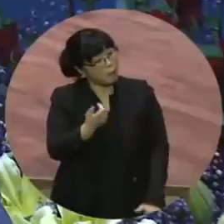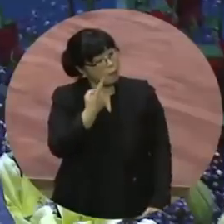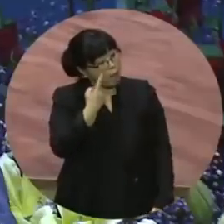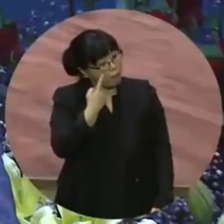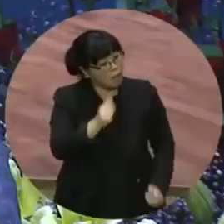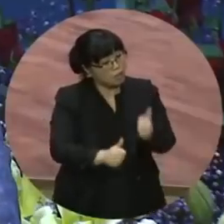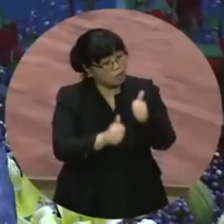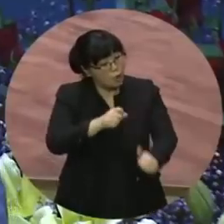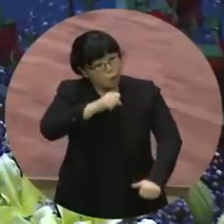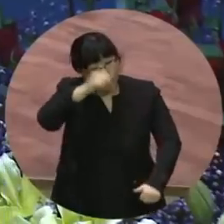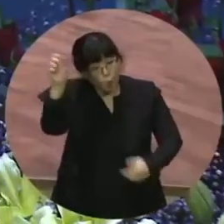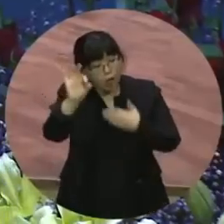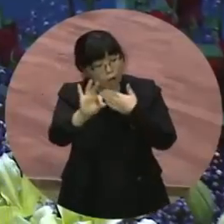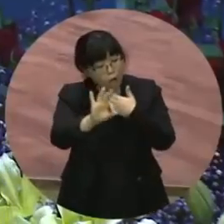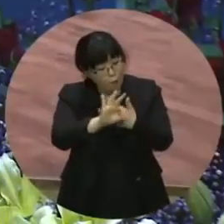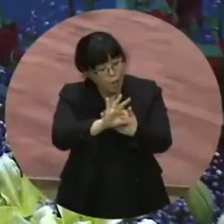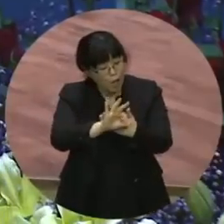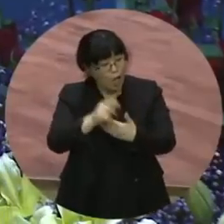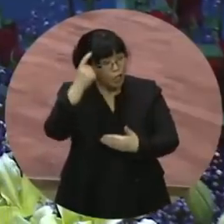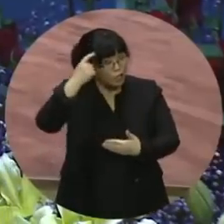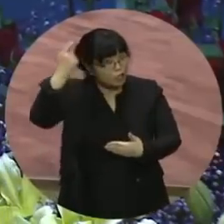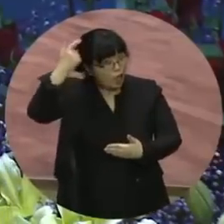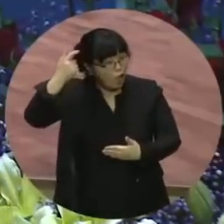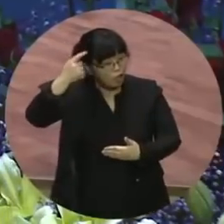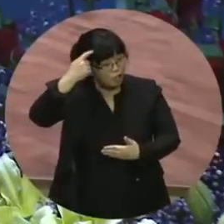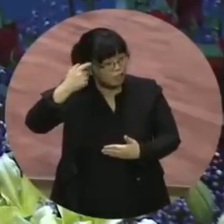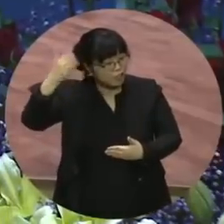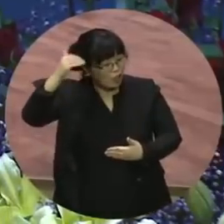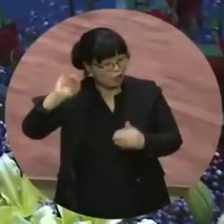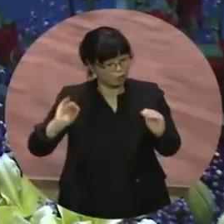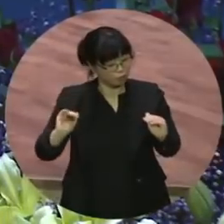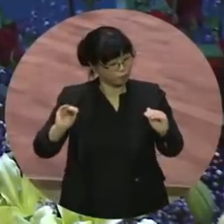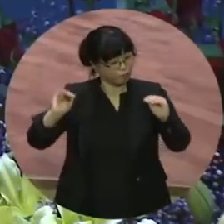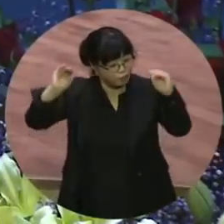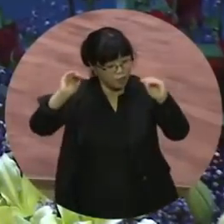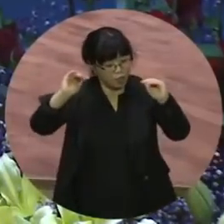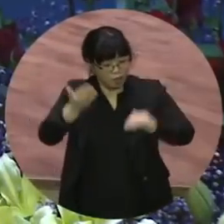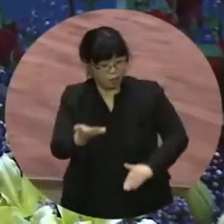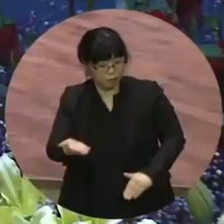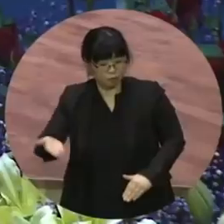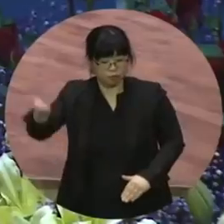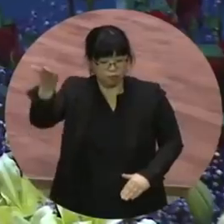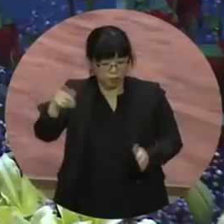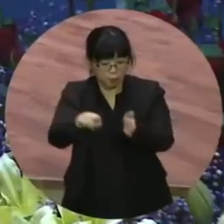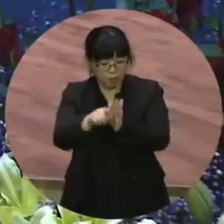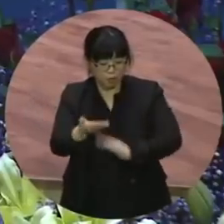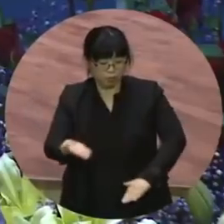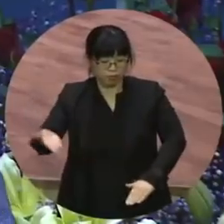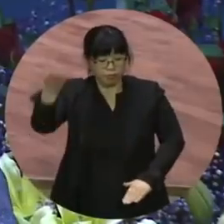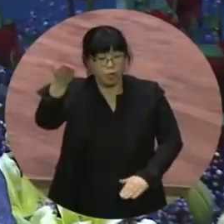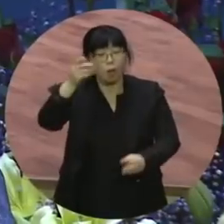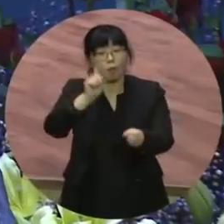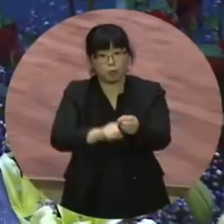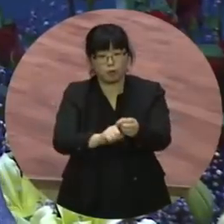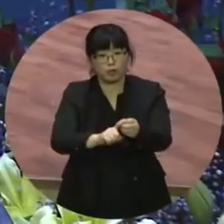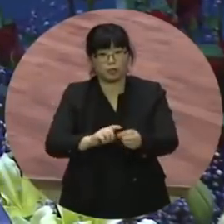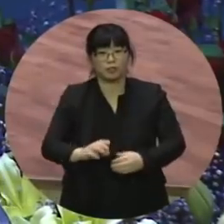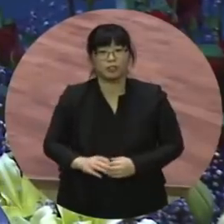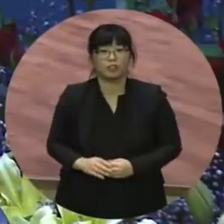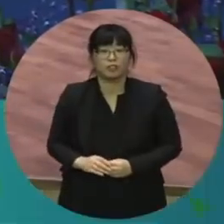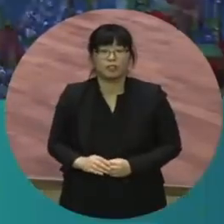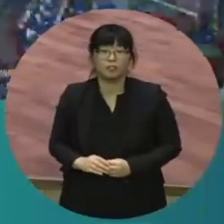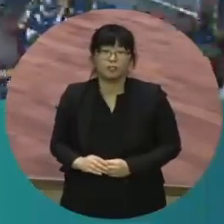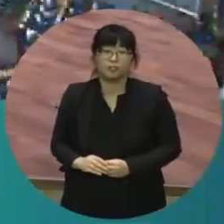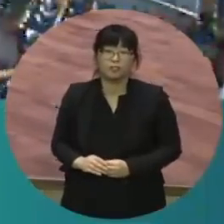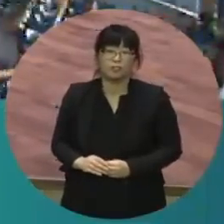통과하게 되면은 이제는 신앙이 한 단계 더 올라가. 그 테스트를 합니다. 고린도전서 10장 13절에 한